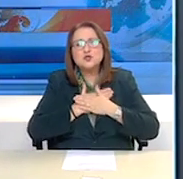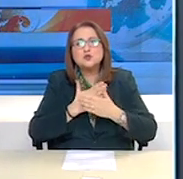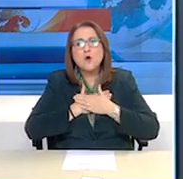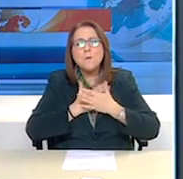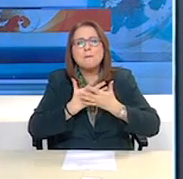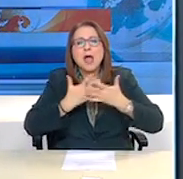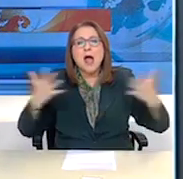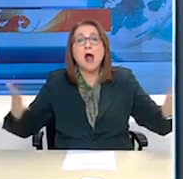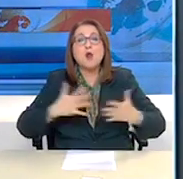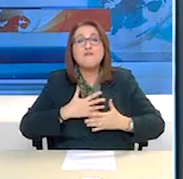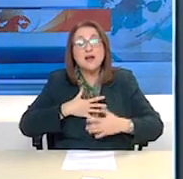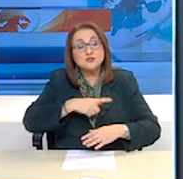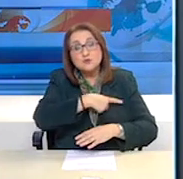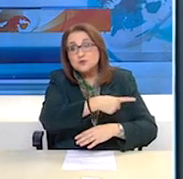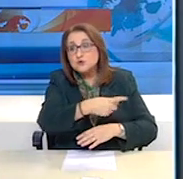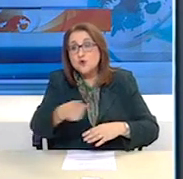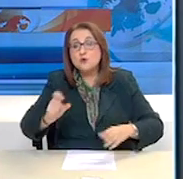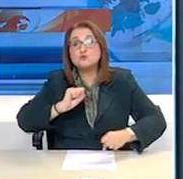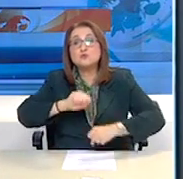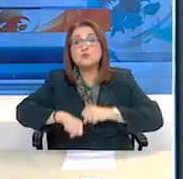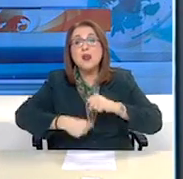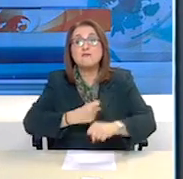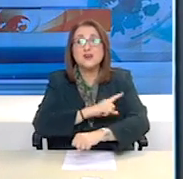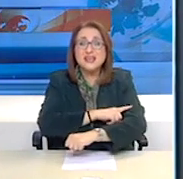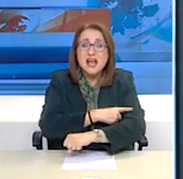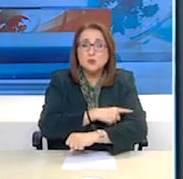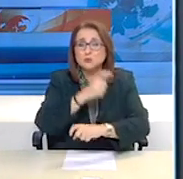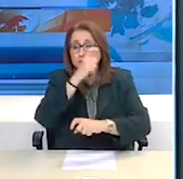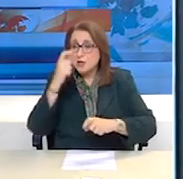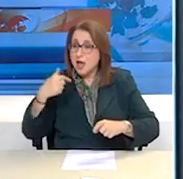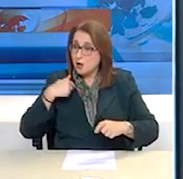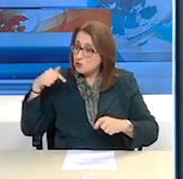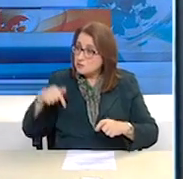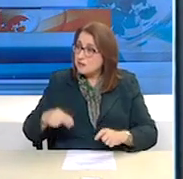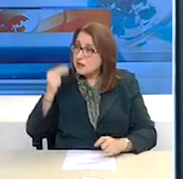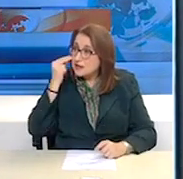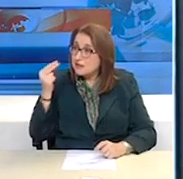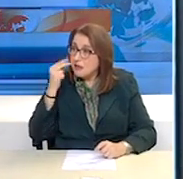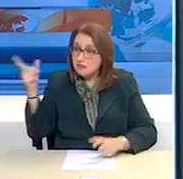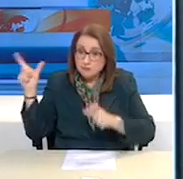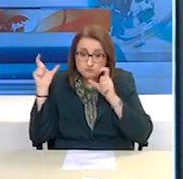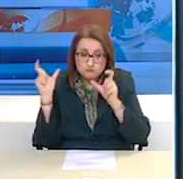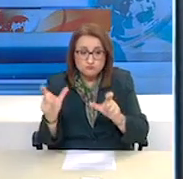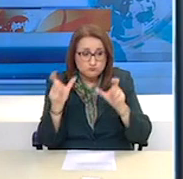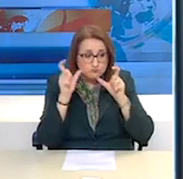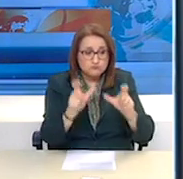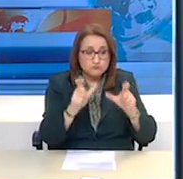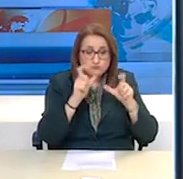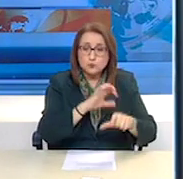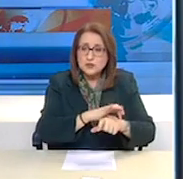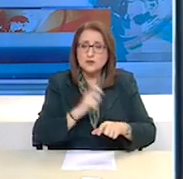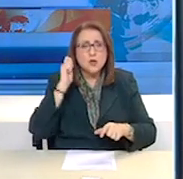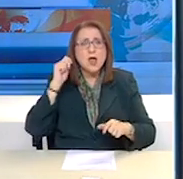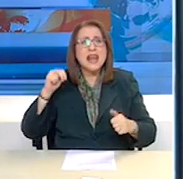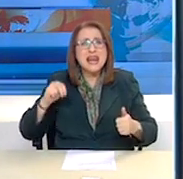τους ήρωες της πρώτης γραμμής. Μεταξύ αυτών που είδα ή μίλησα σήμερα και περιποιούνται εκεί τους αρρώστους, την Άντια,